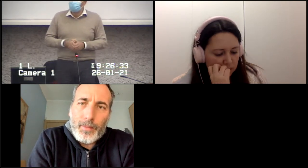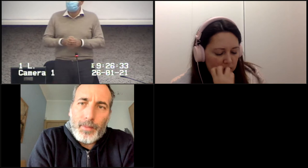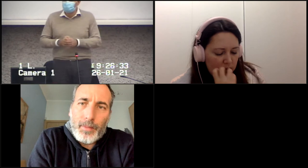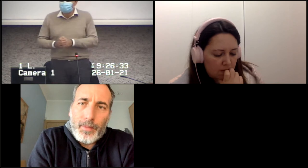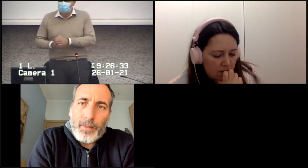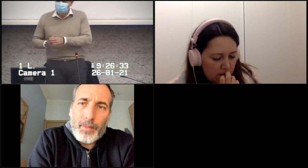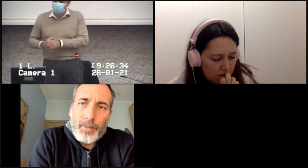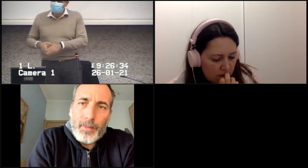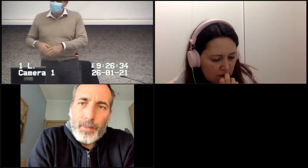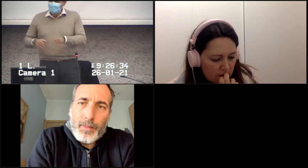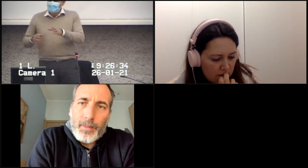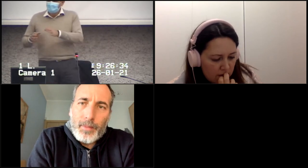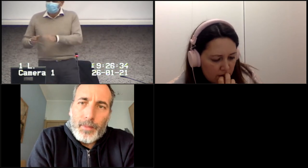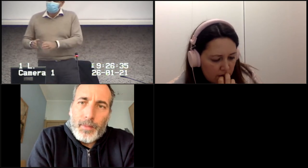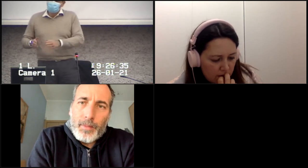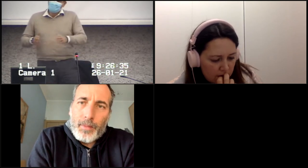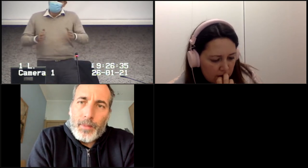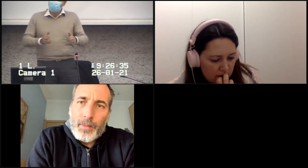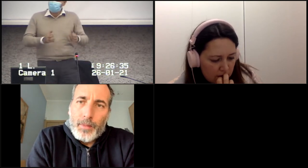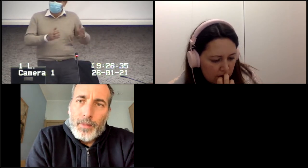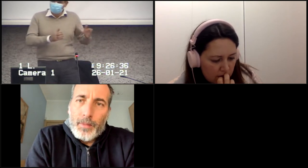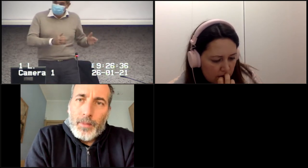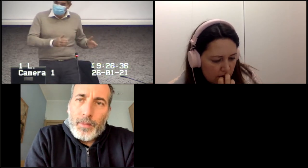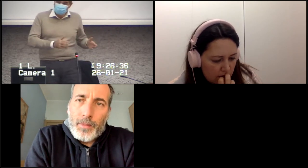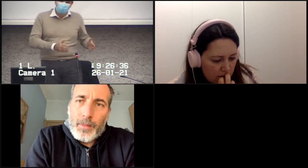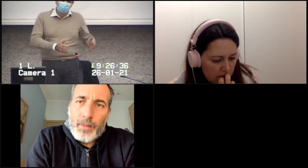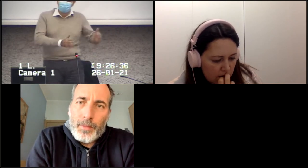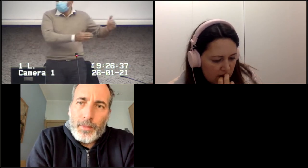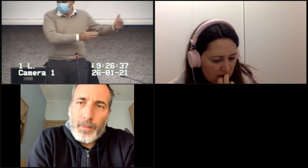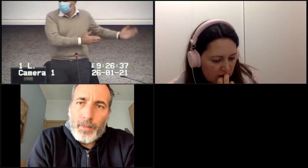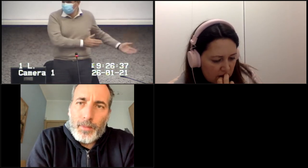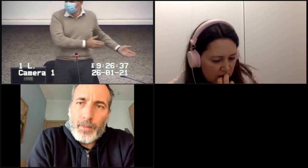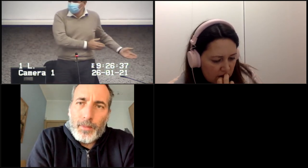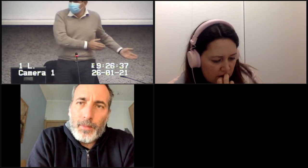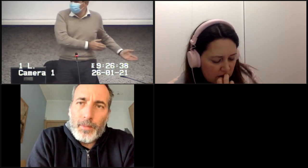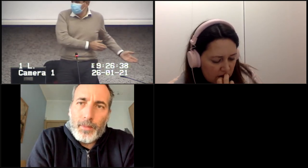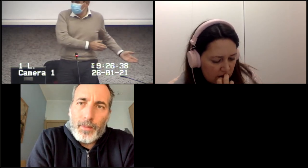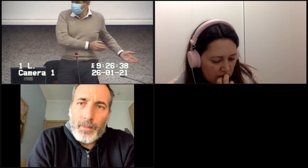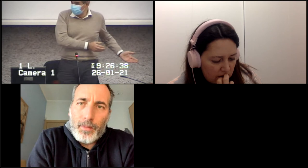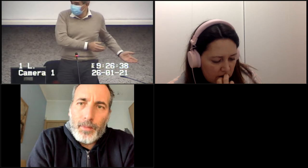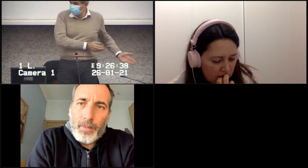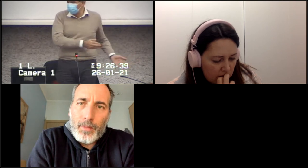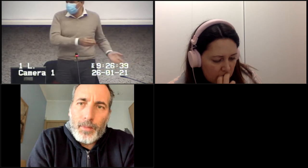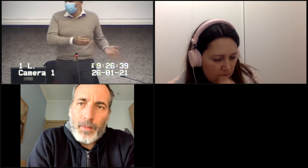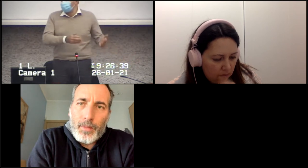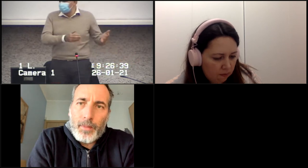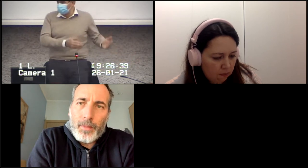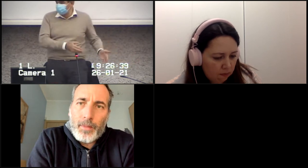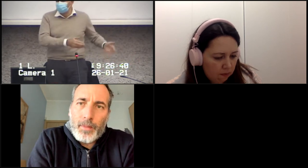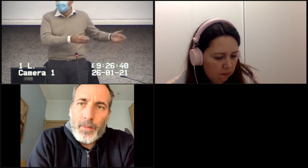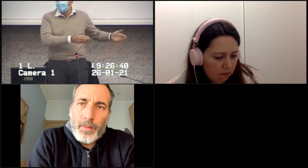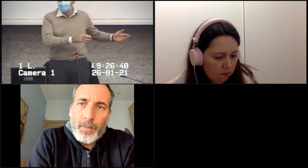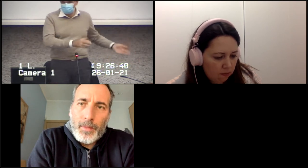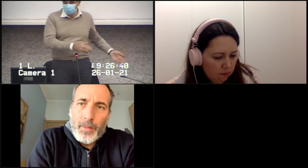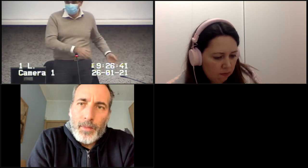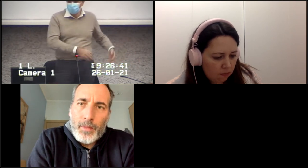poi utilizzate per fare la manutenzione del rimanente tessuto già consolidato, e quindi